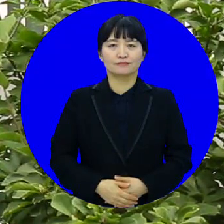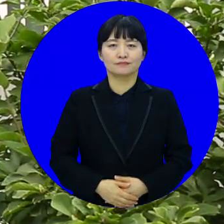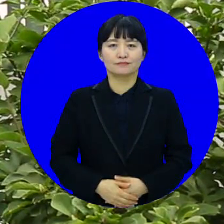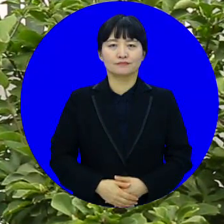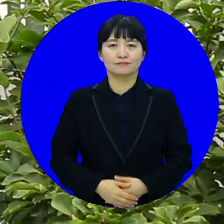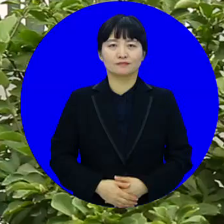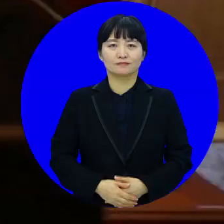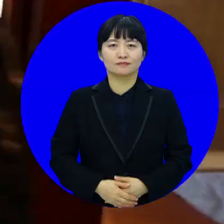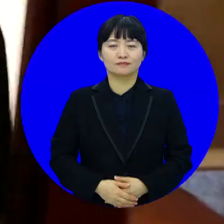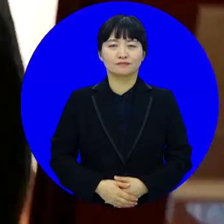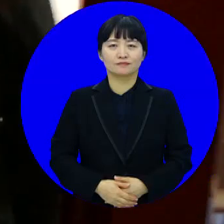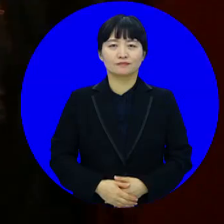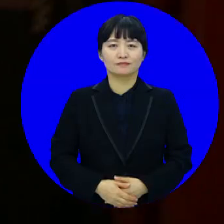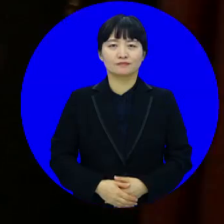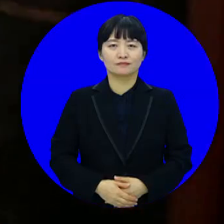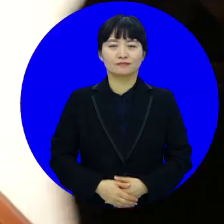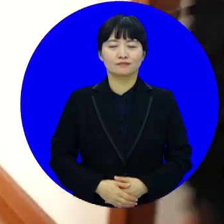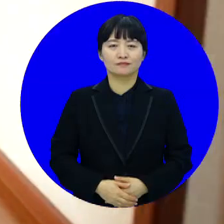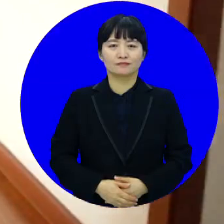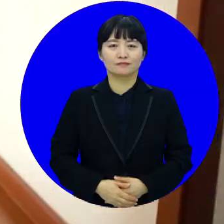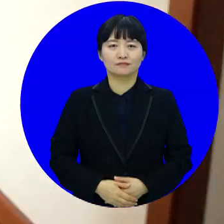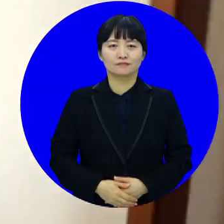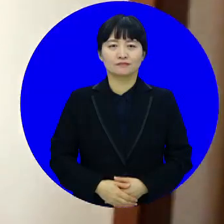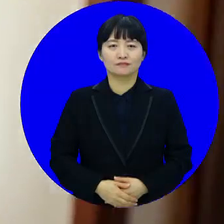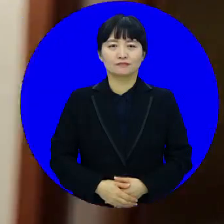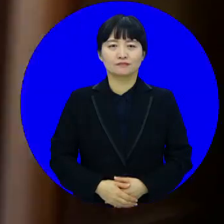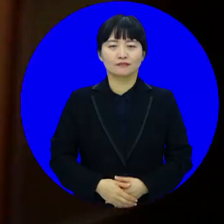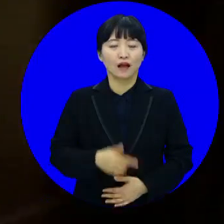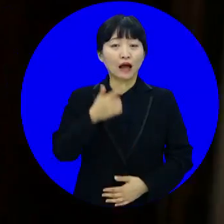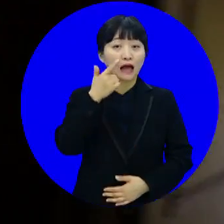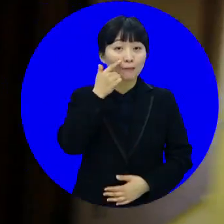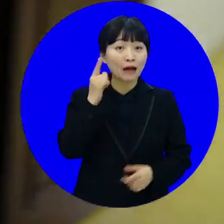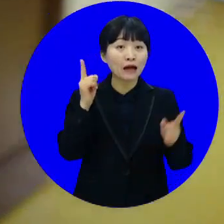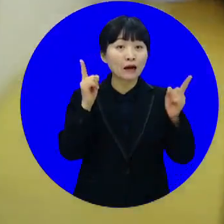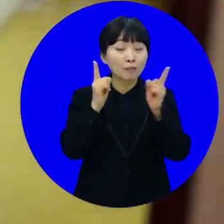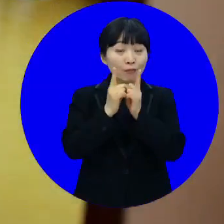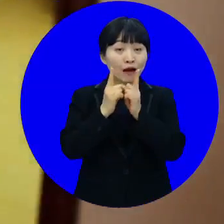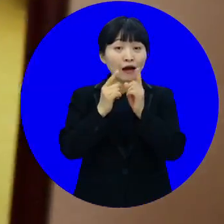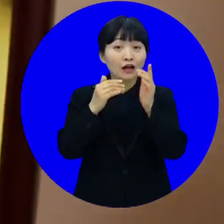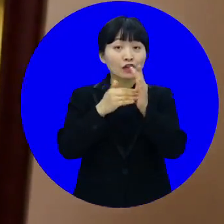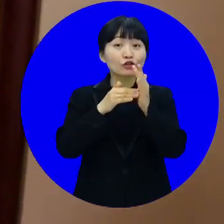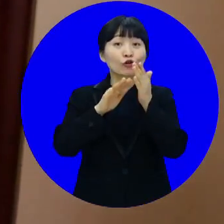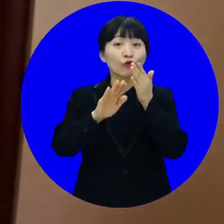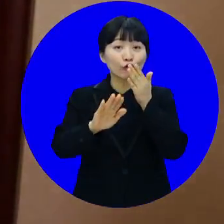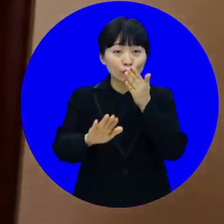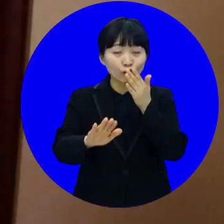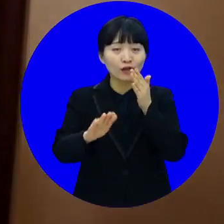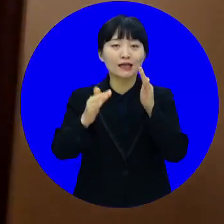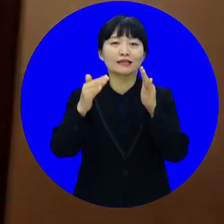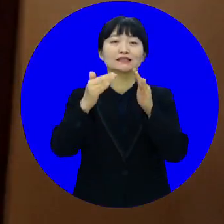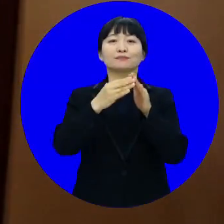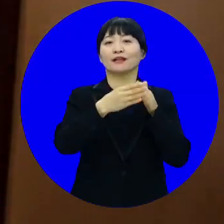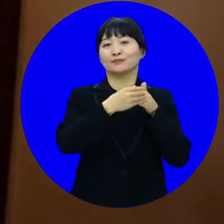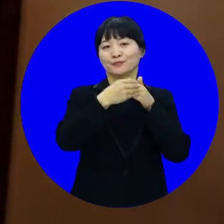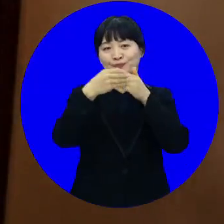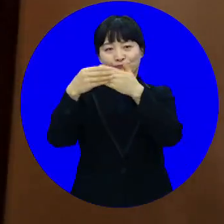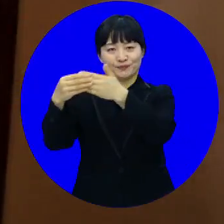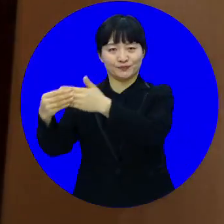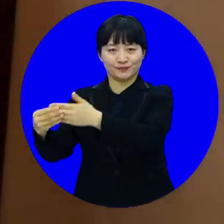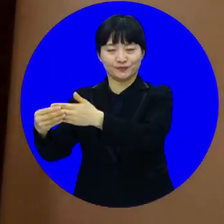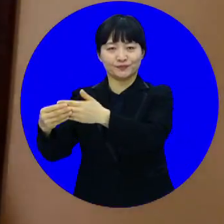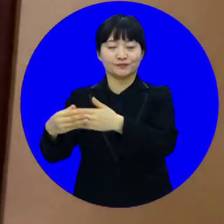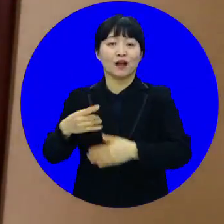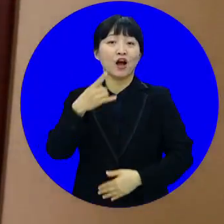엄마, 나 왔어. 아빠와 면접 교섭을 무사히 마치고 돌아온 지훈이. 엄마 현주 씨도